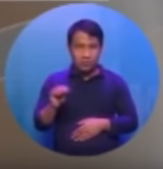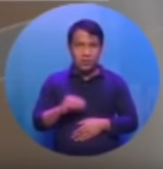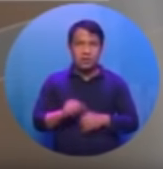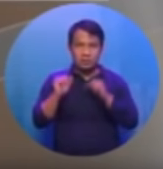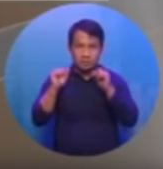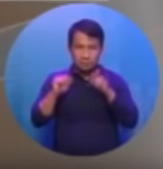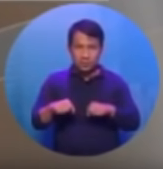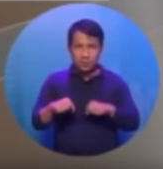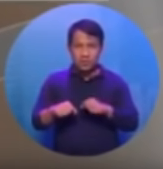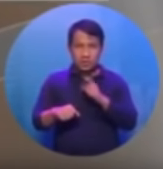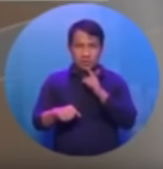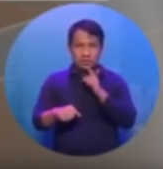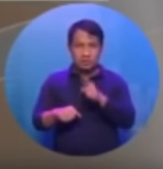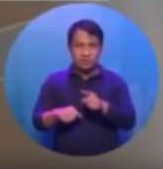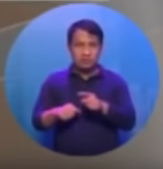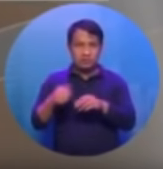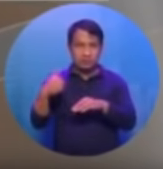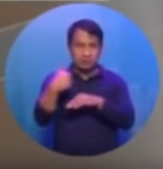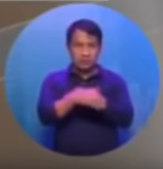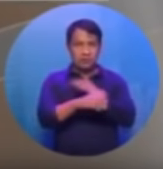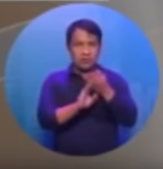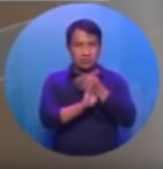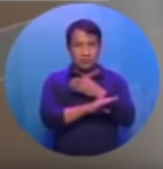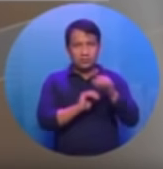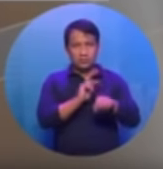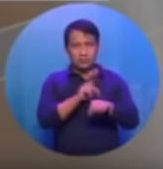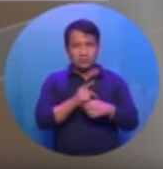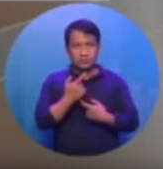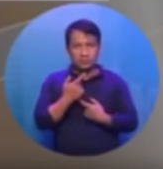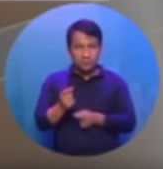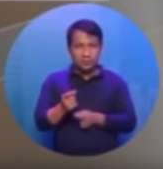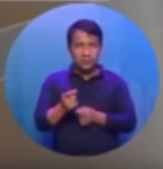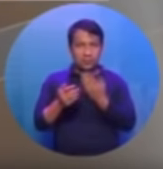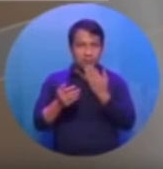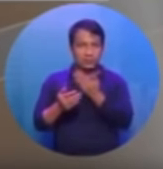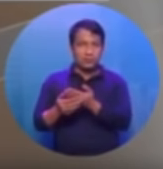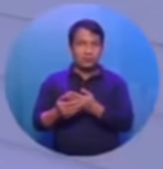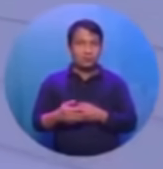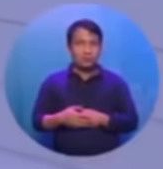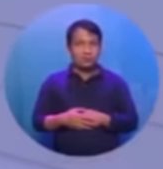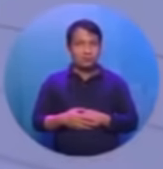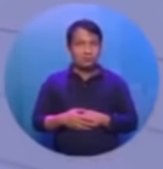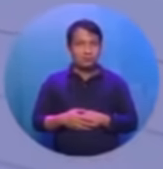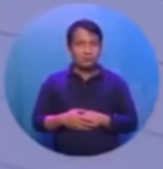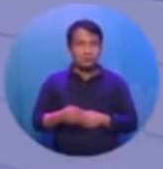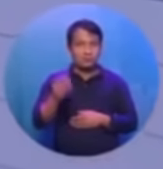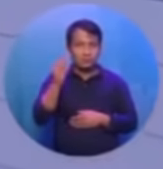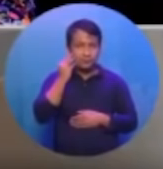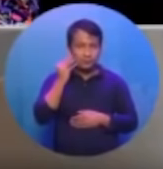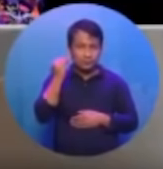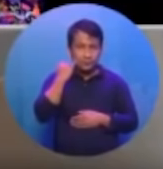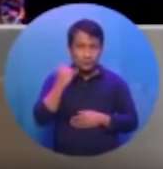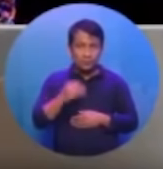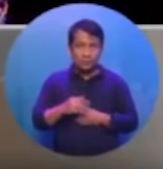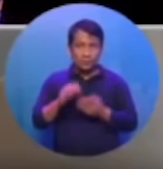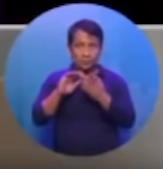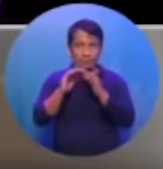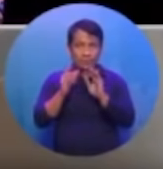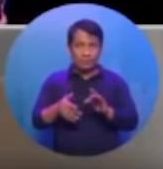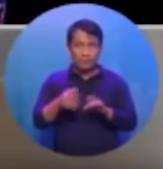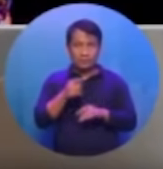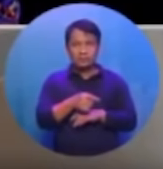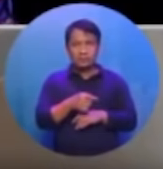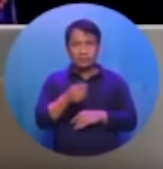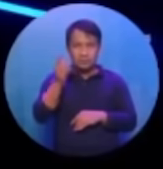100%, malamang, madideport po siya. Okay? Trust me. Okay, sir? Sige. MJ, anong sabi ng netizens? Kawawa